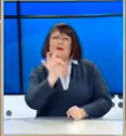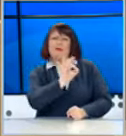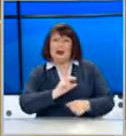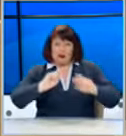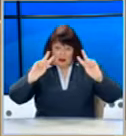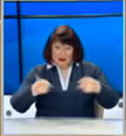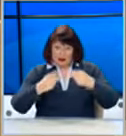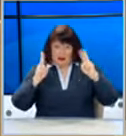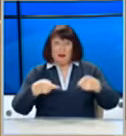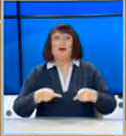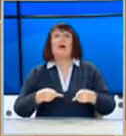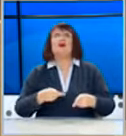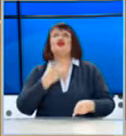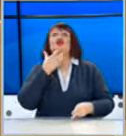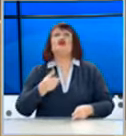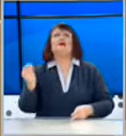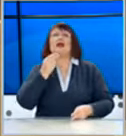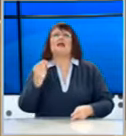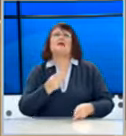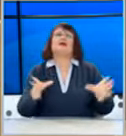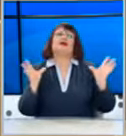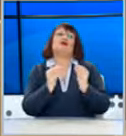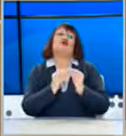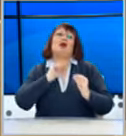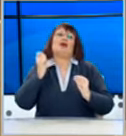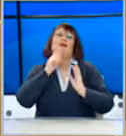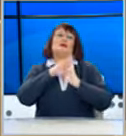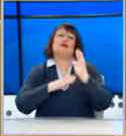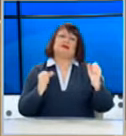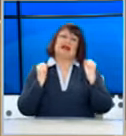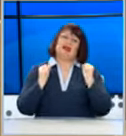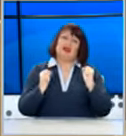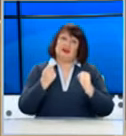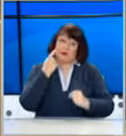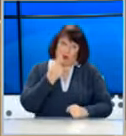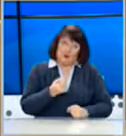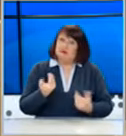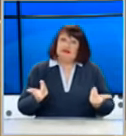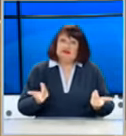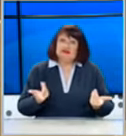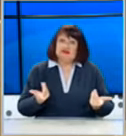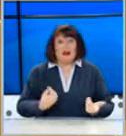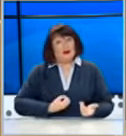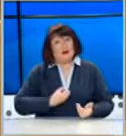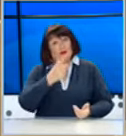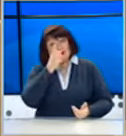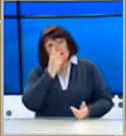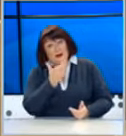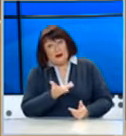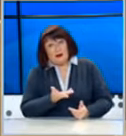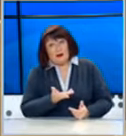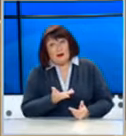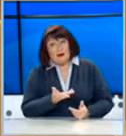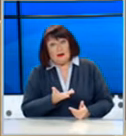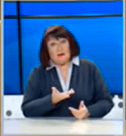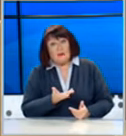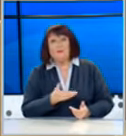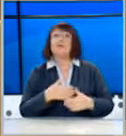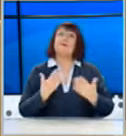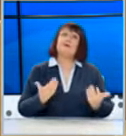τα τεράστια ζητήματα του Εθνικού Συστήματος Υγείας? Ή μήπως είστε υπερήφανος που